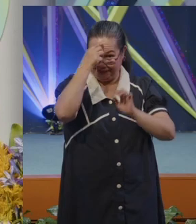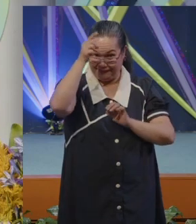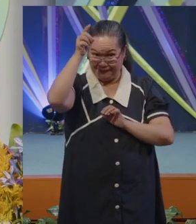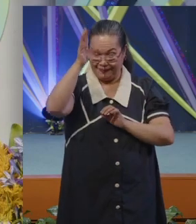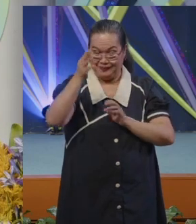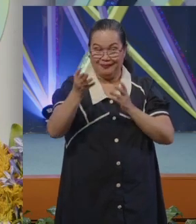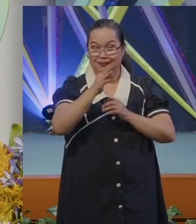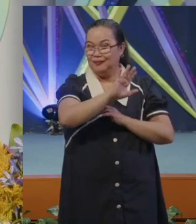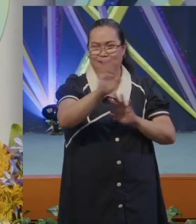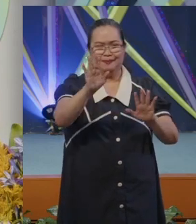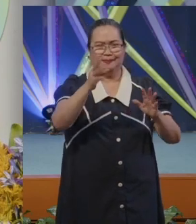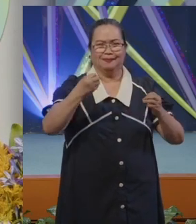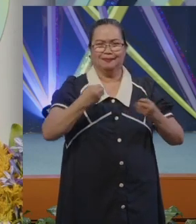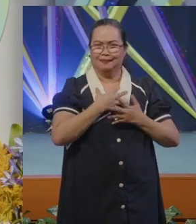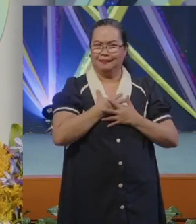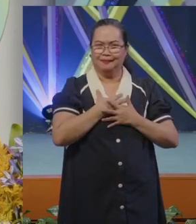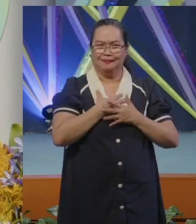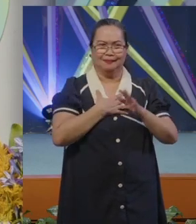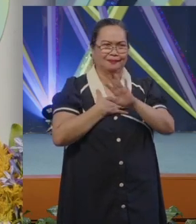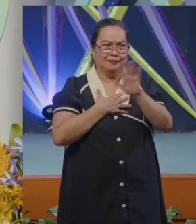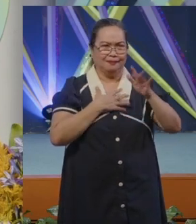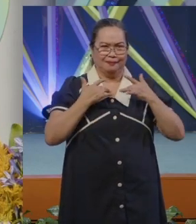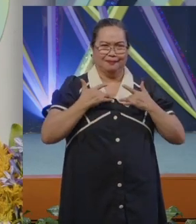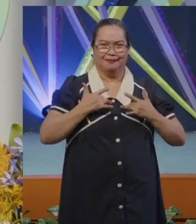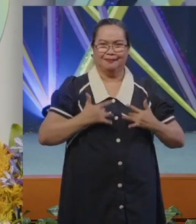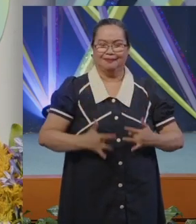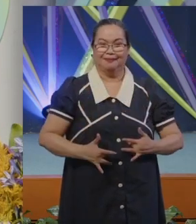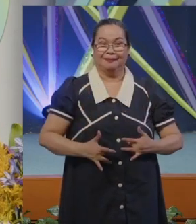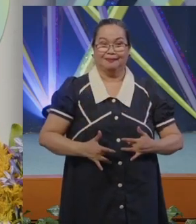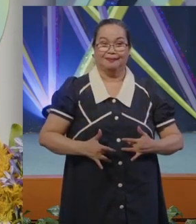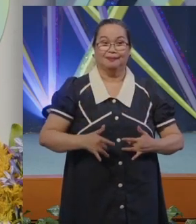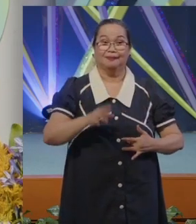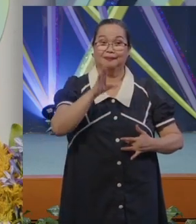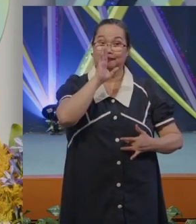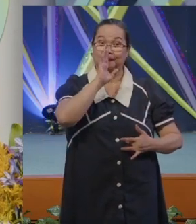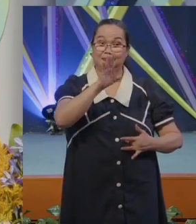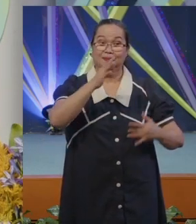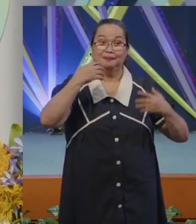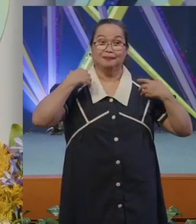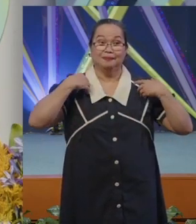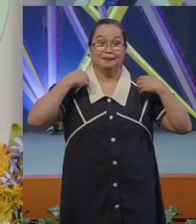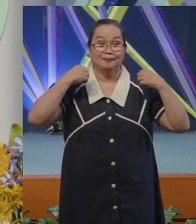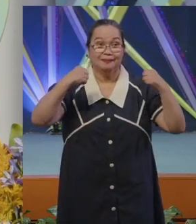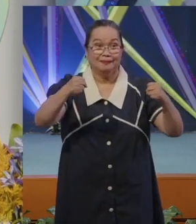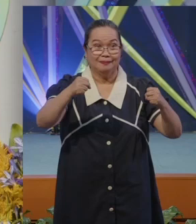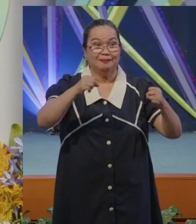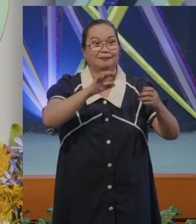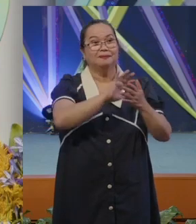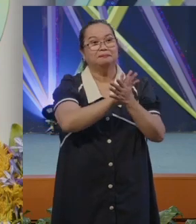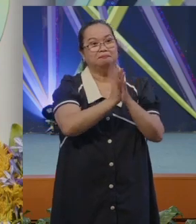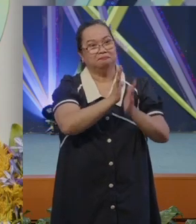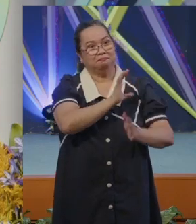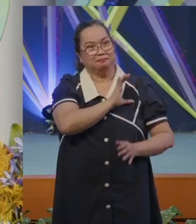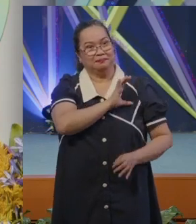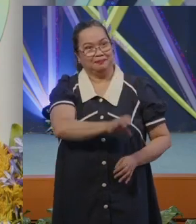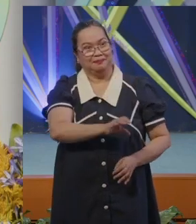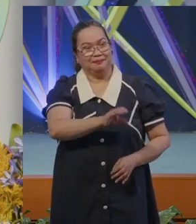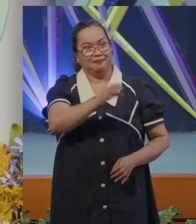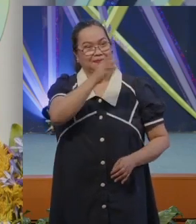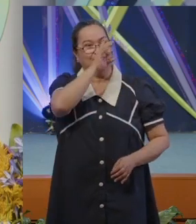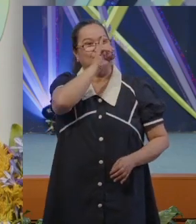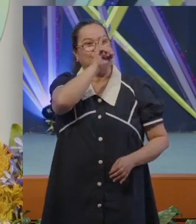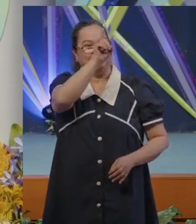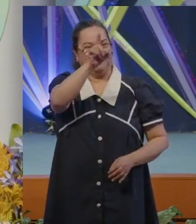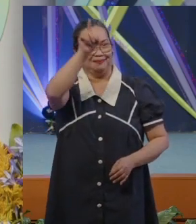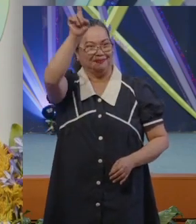kayong matakot. Huwag po kayong madismaya. Be strong and be very courageous. For the Lord your God